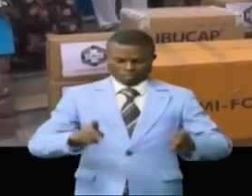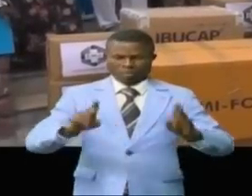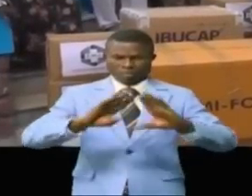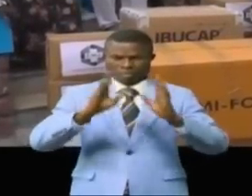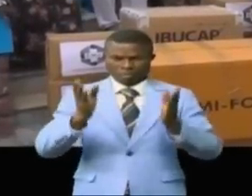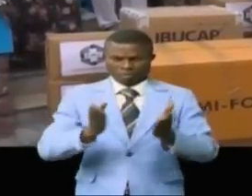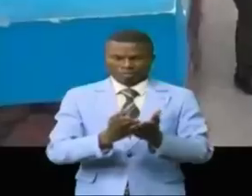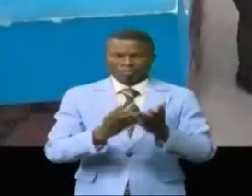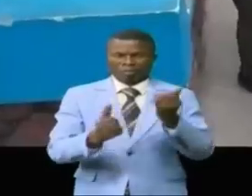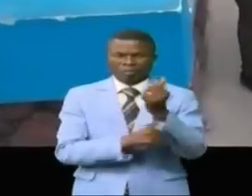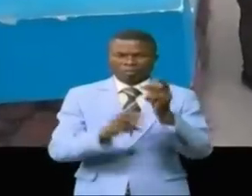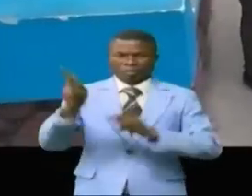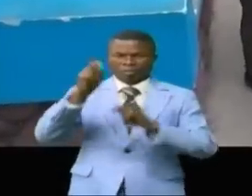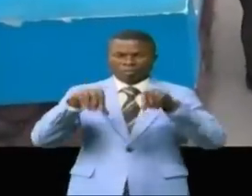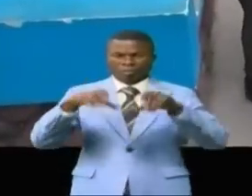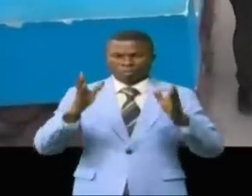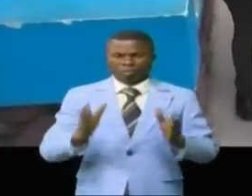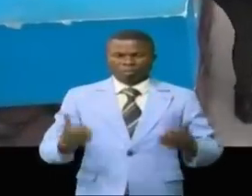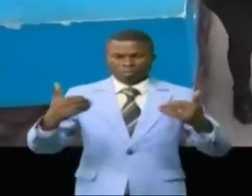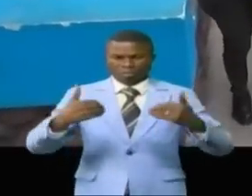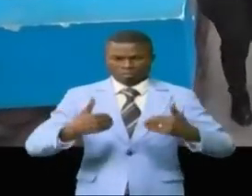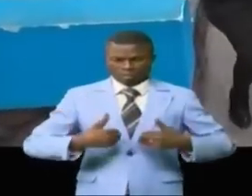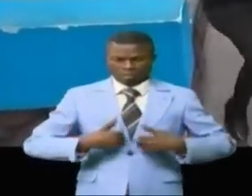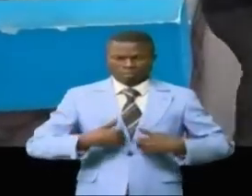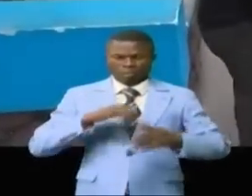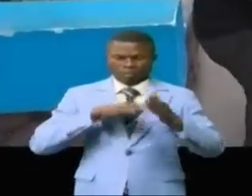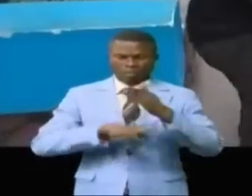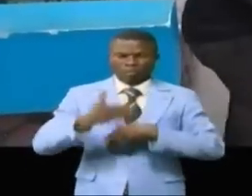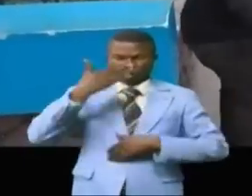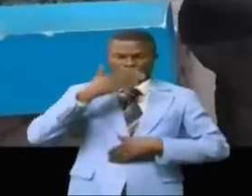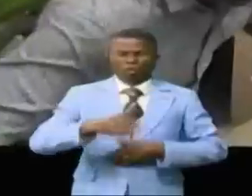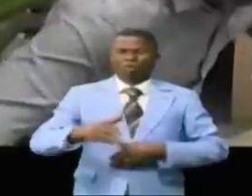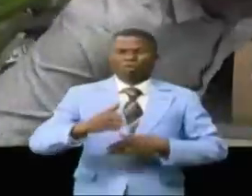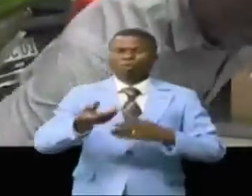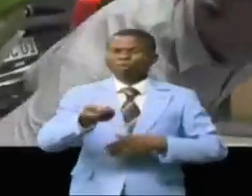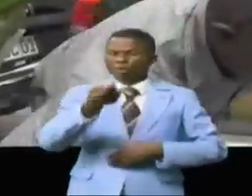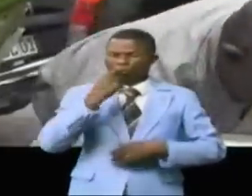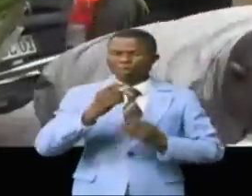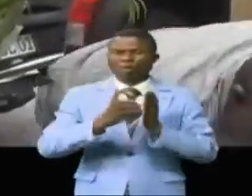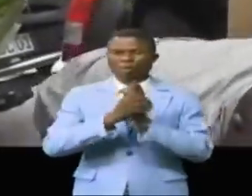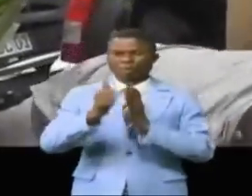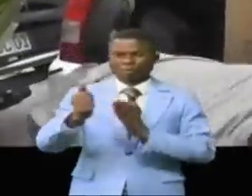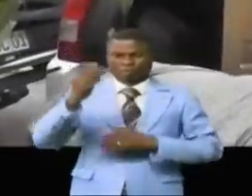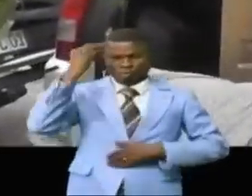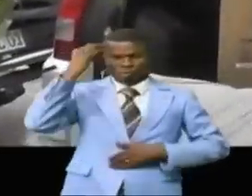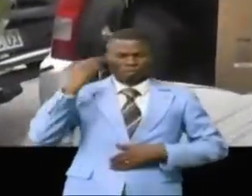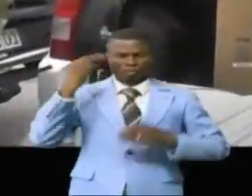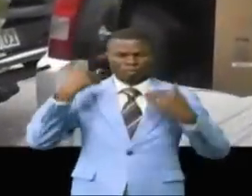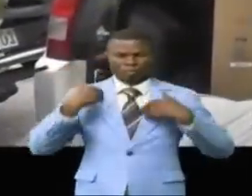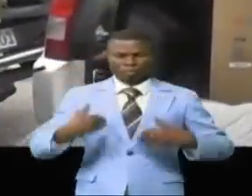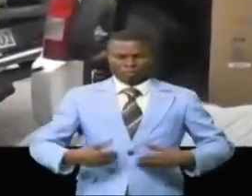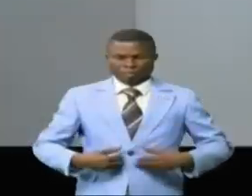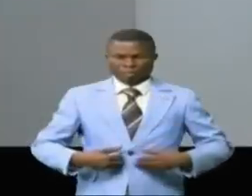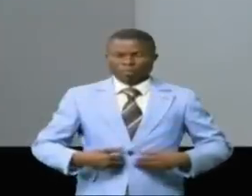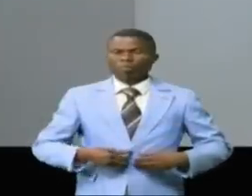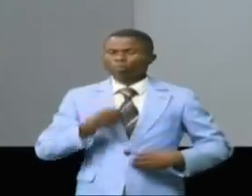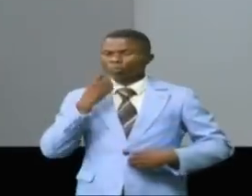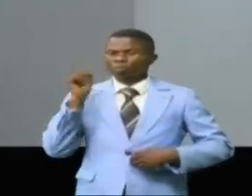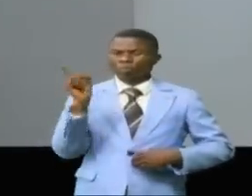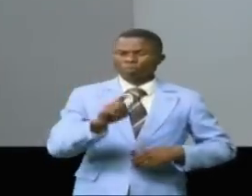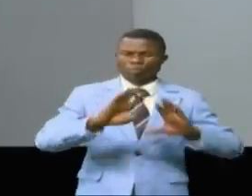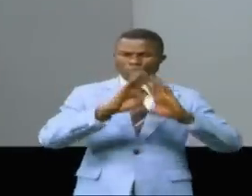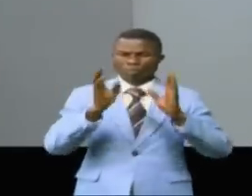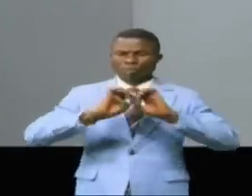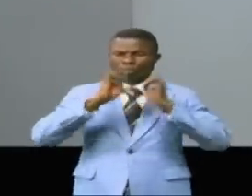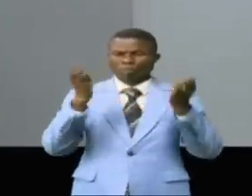couches sociales de la population congolaise d'avoir accès aux soins de qualité, le ministre de la Santé avait instruit toutes les